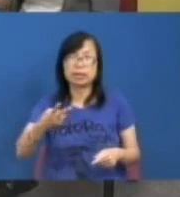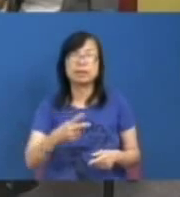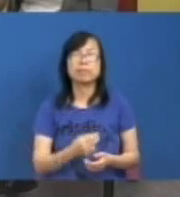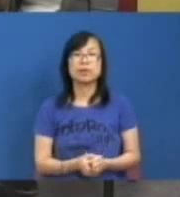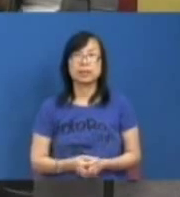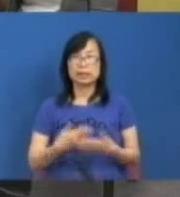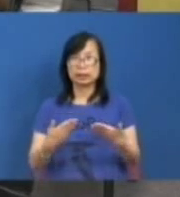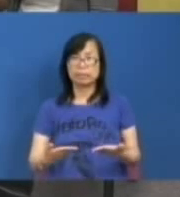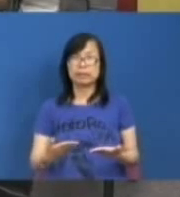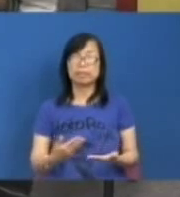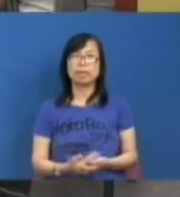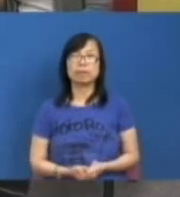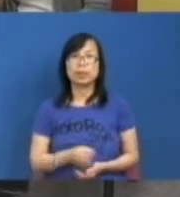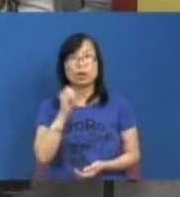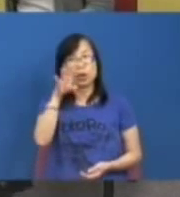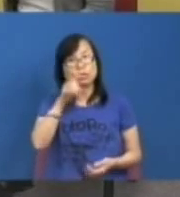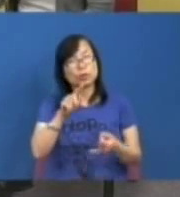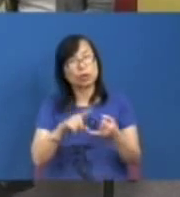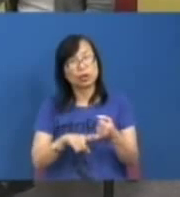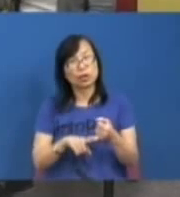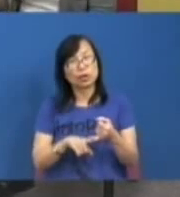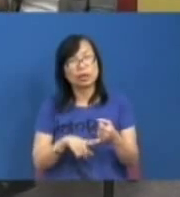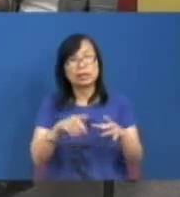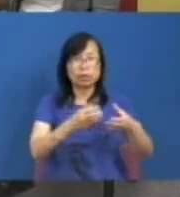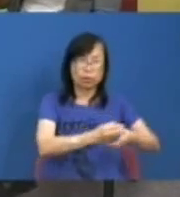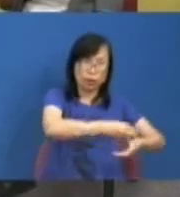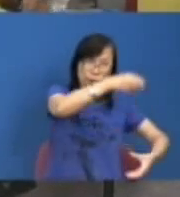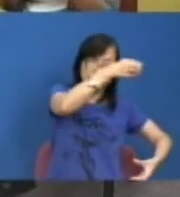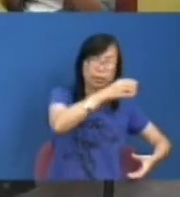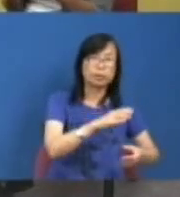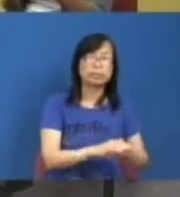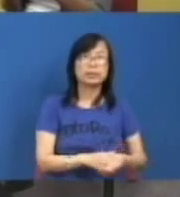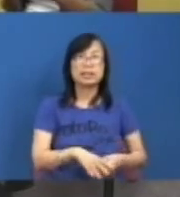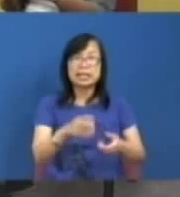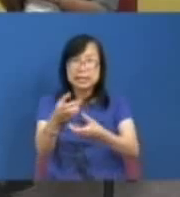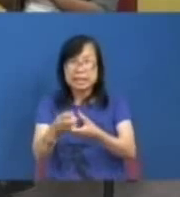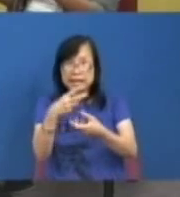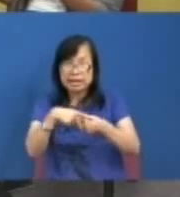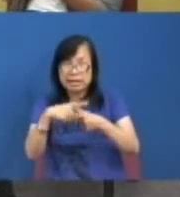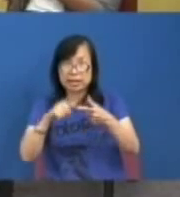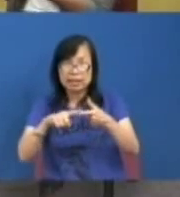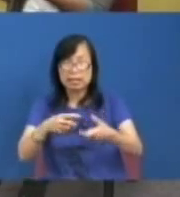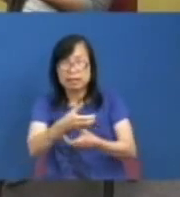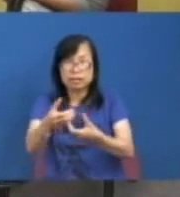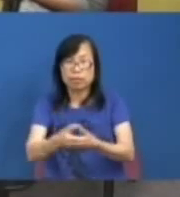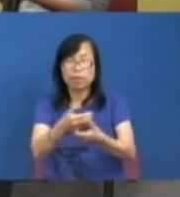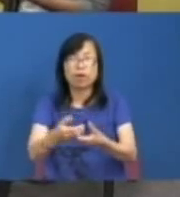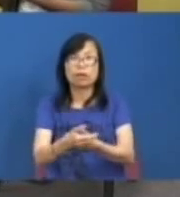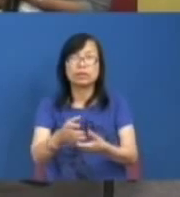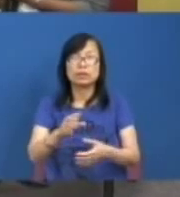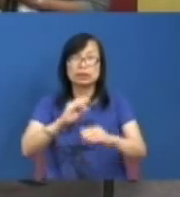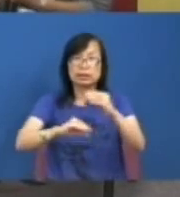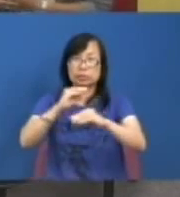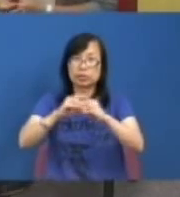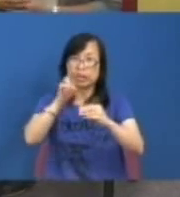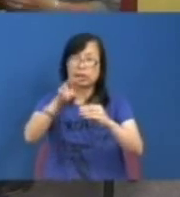今集咧，其實我哋又講咗總結咗啦，一個係渠務，二咧就是消防，其實蒲職師我哋喺專業動